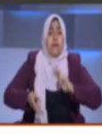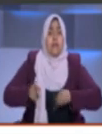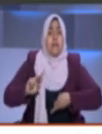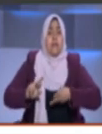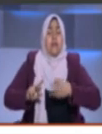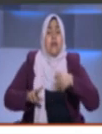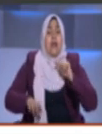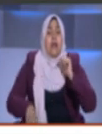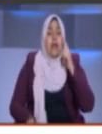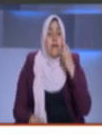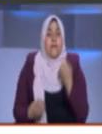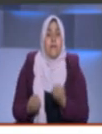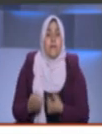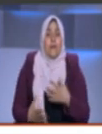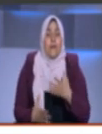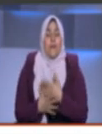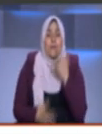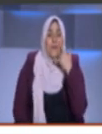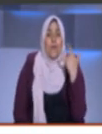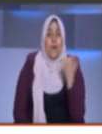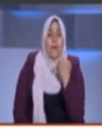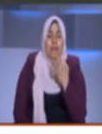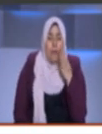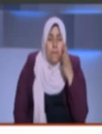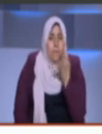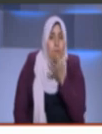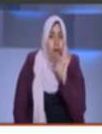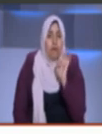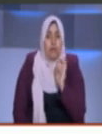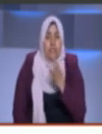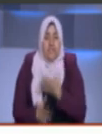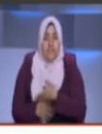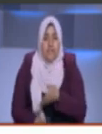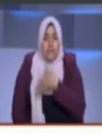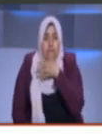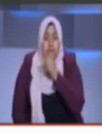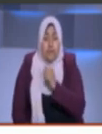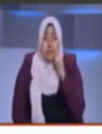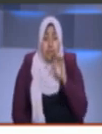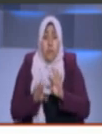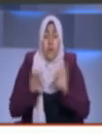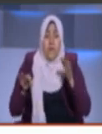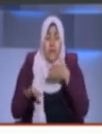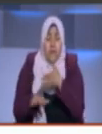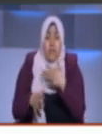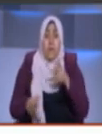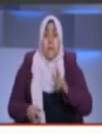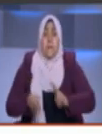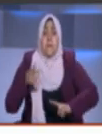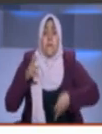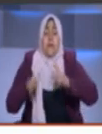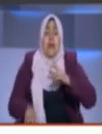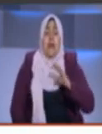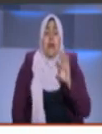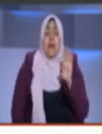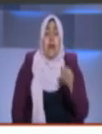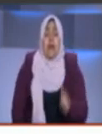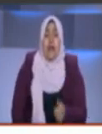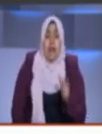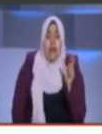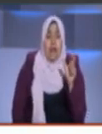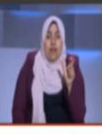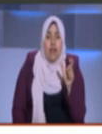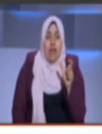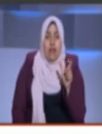بالاحتفاليات أو الفعاليات المهمة المعروفة بفرنسا، نجد أنه مهرجان كان على سبيل المثال ما